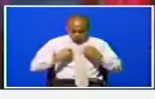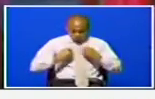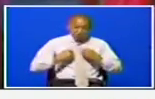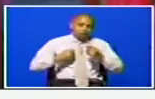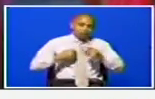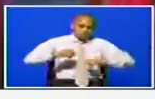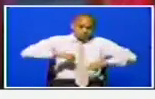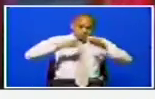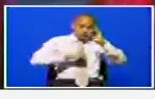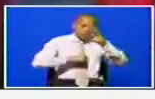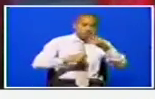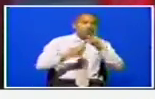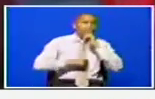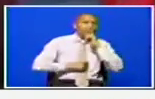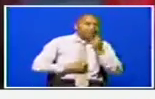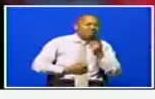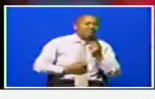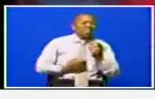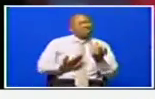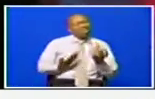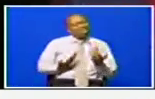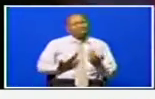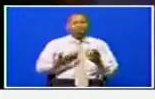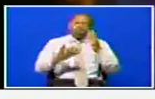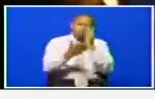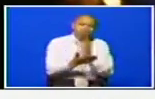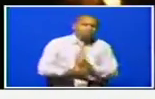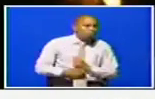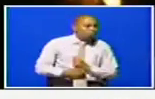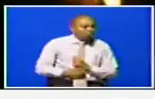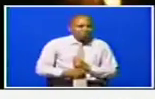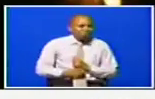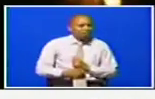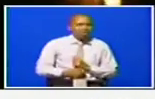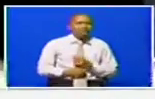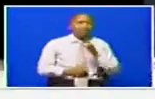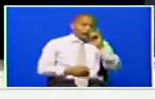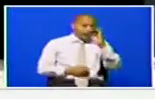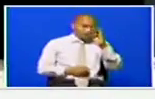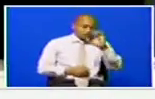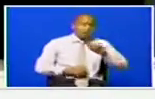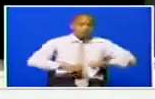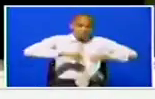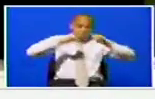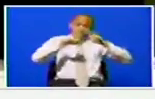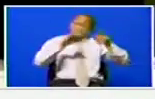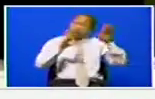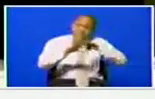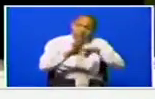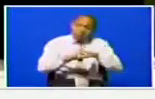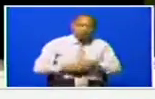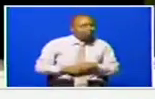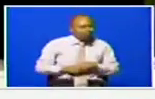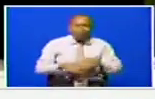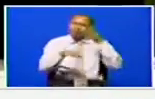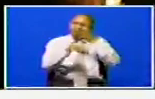mimi ndo nilisema, hata huyo mwandani hakuna kitu anakuambia ambacho unaweza kutegemea. Atakuwa ni mwandani feki. Ni mwandani feki. Na ndo